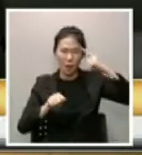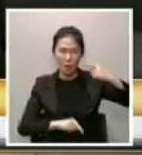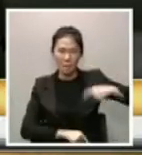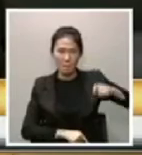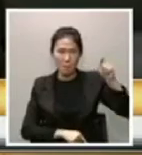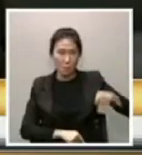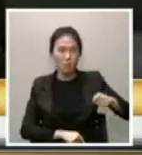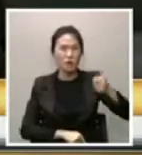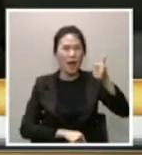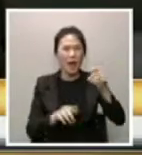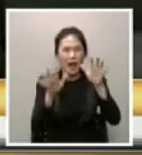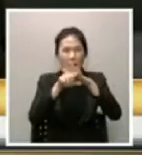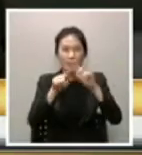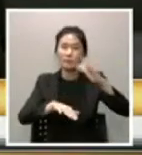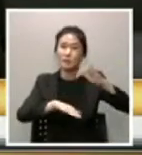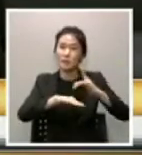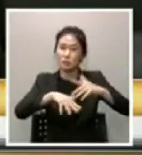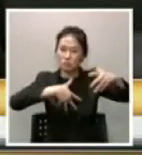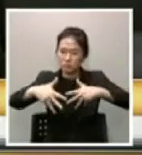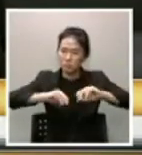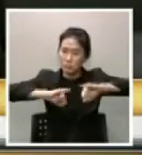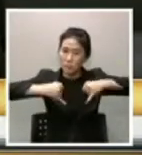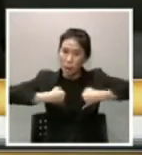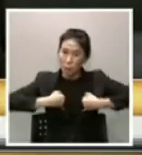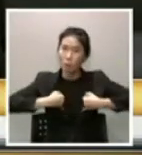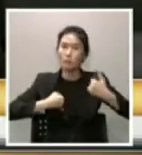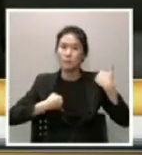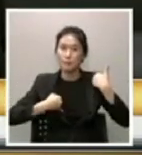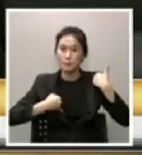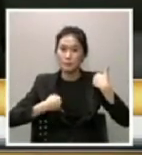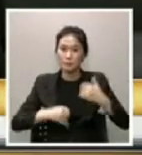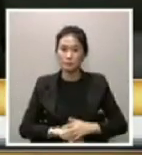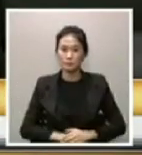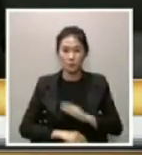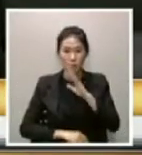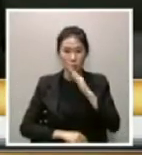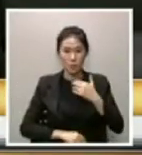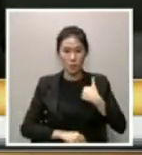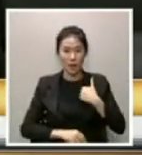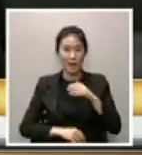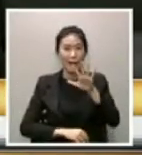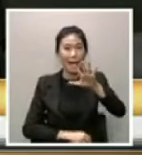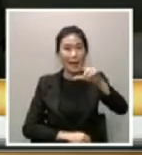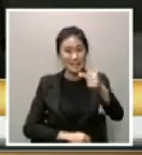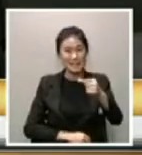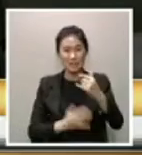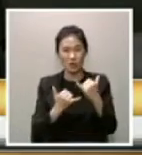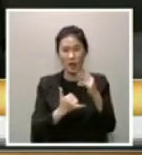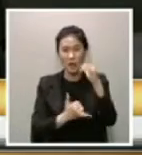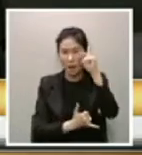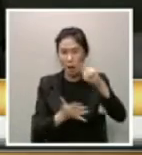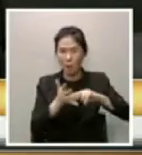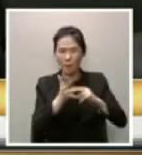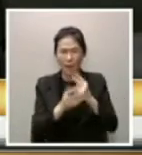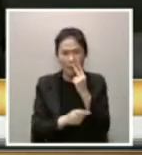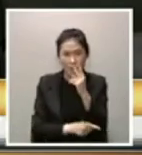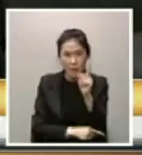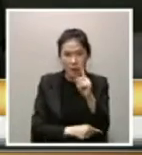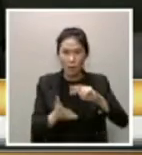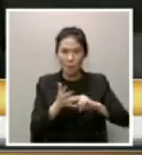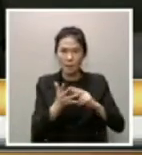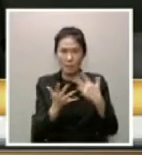ยากรธรรมชาติและประชาชนทุกคนเป็นเจ้าของการประมูล 5G ล่าสุดที่ผ่านมาก็เป็นเครื่องพิสูจน์ครับว่ามีมูล